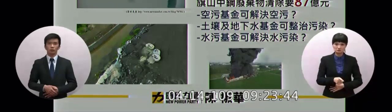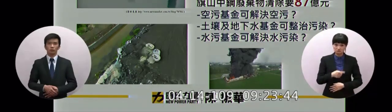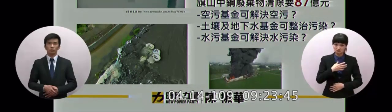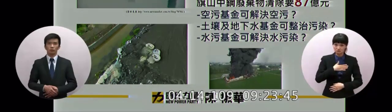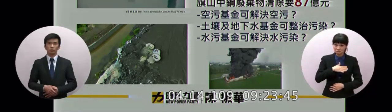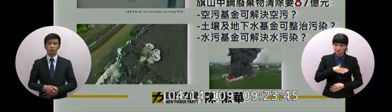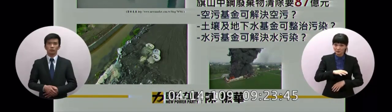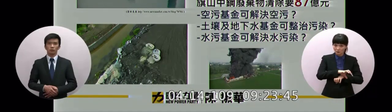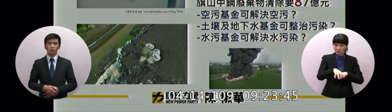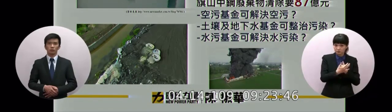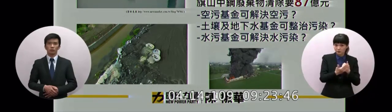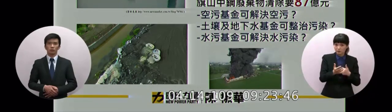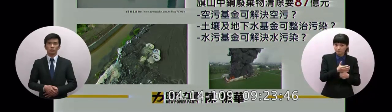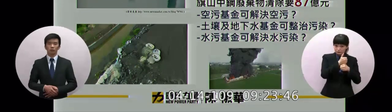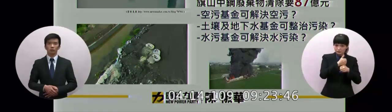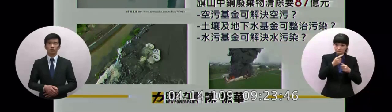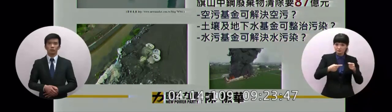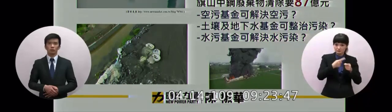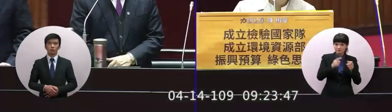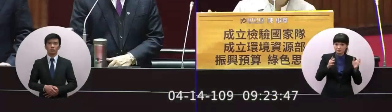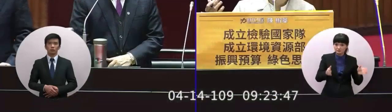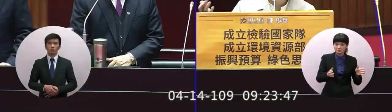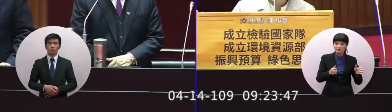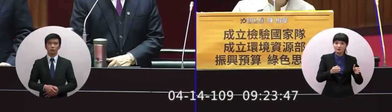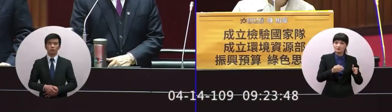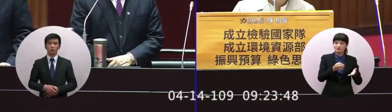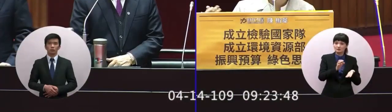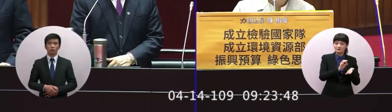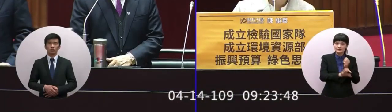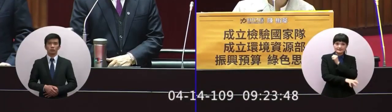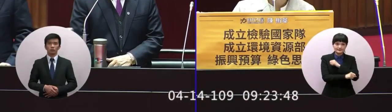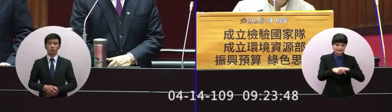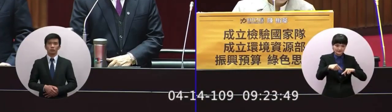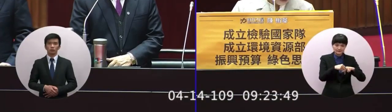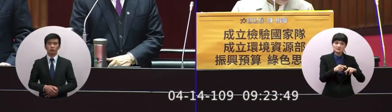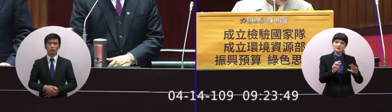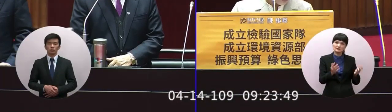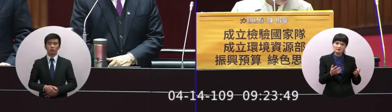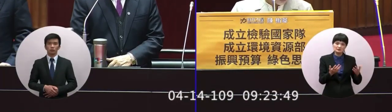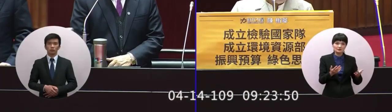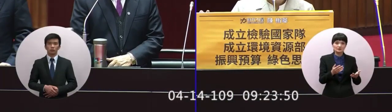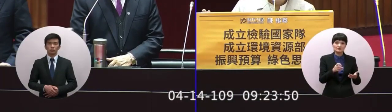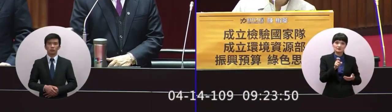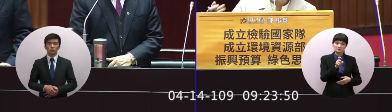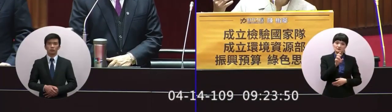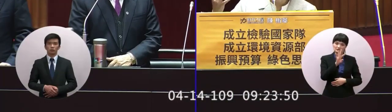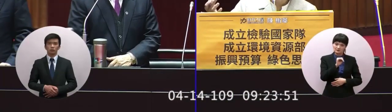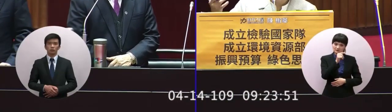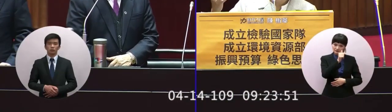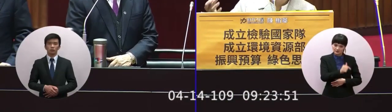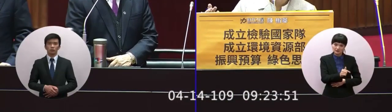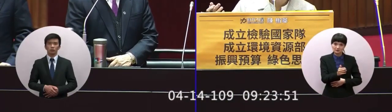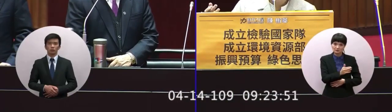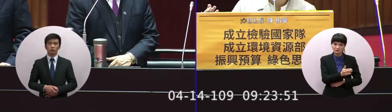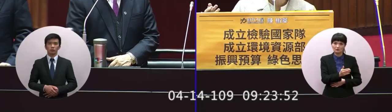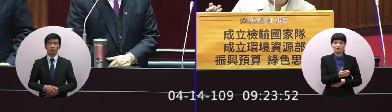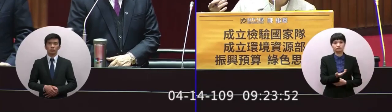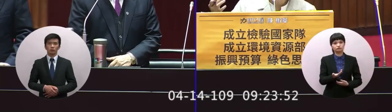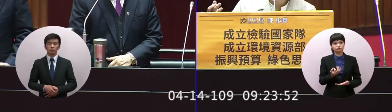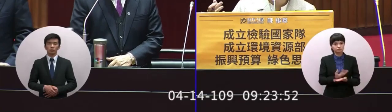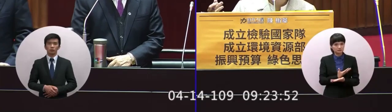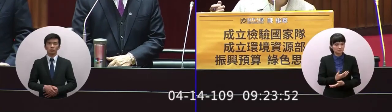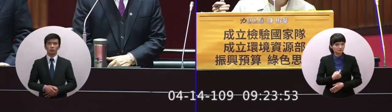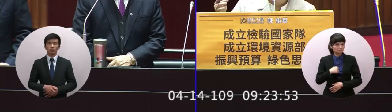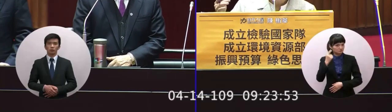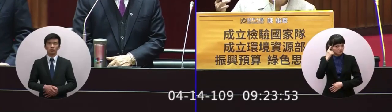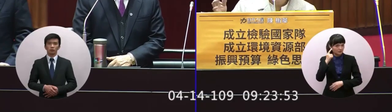的基金好也不过才十几亿，水务基金也才十几亿，所以说我们一年的环保单位的